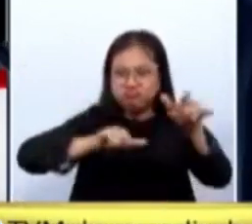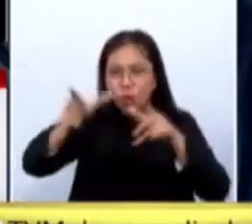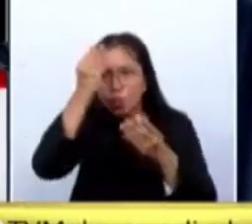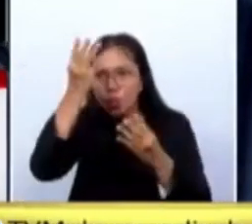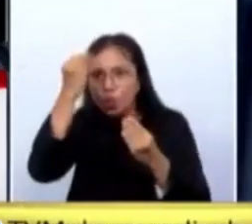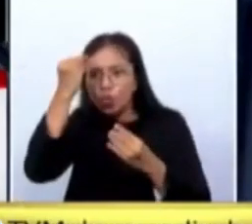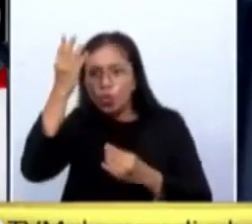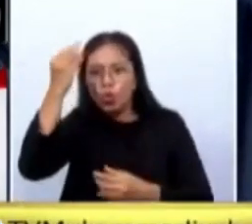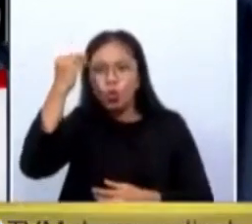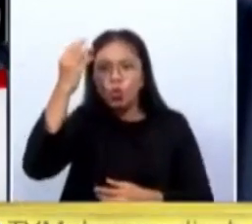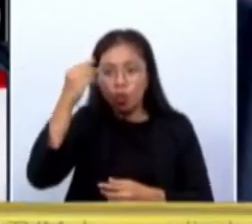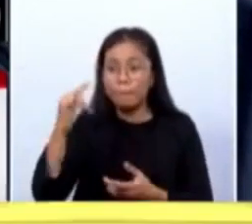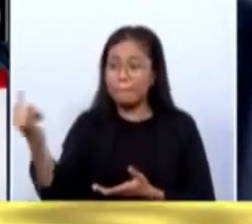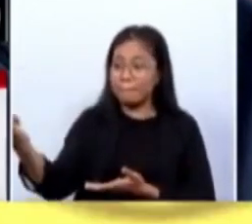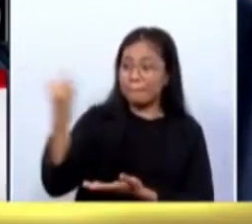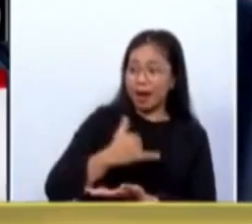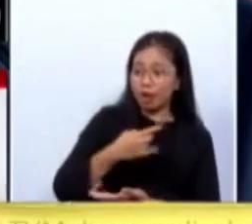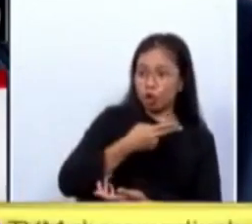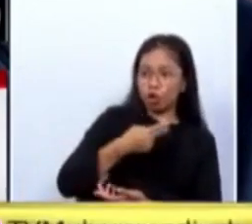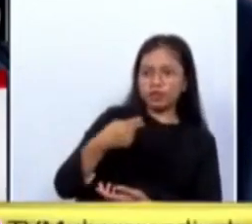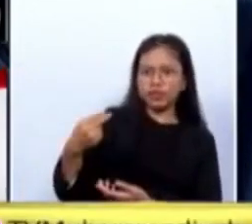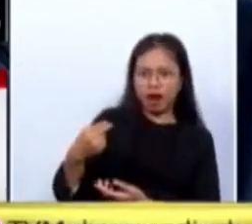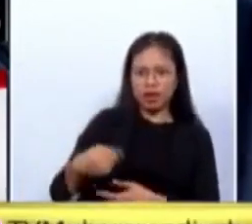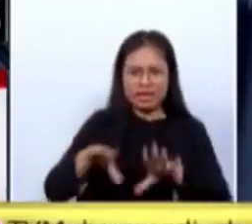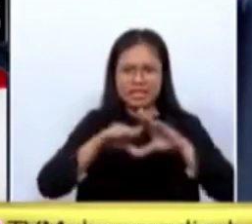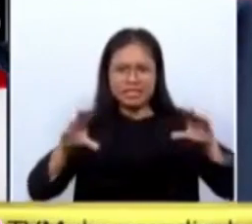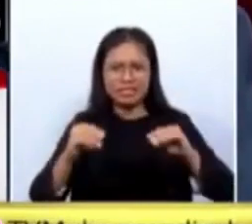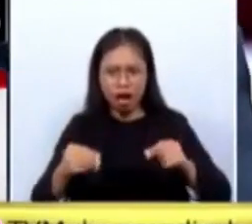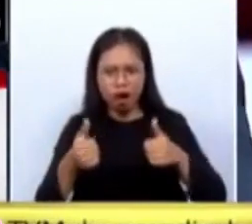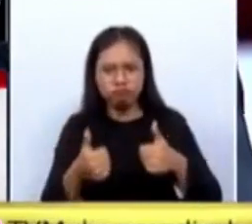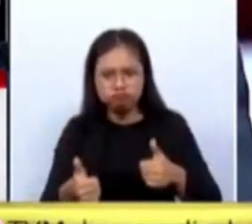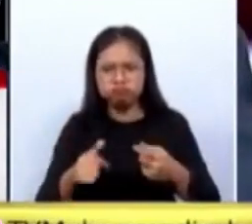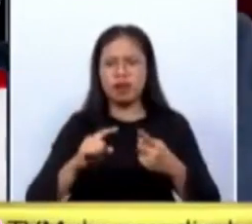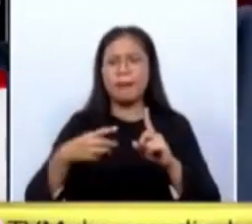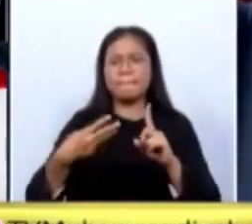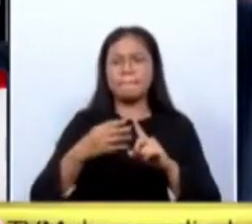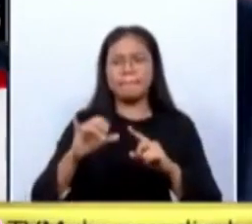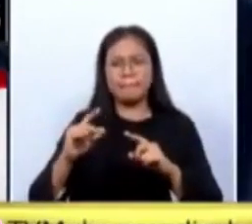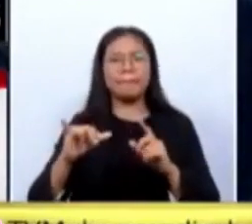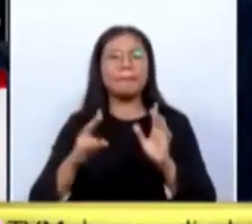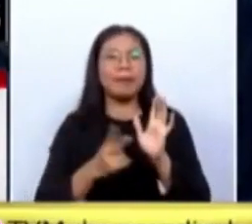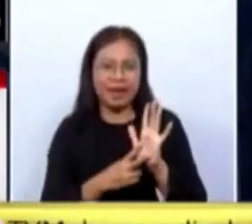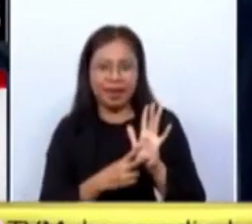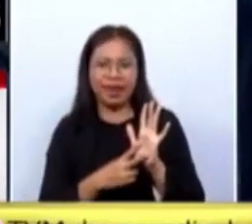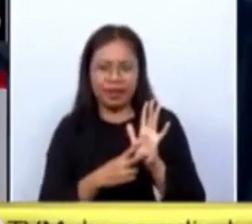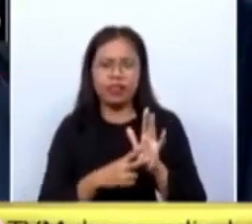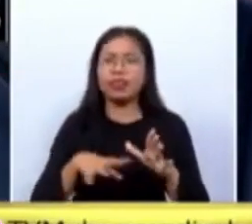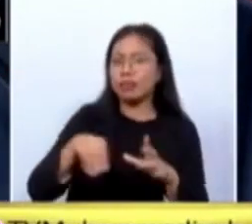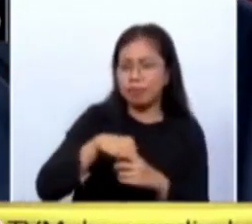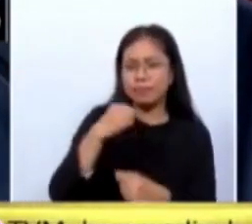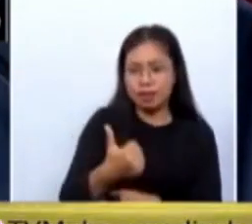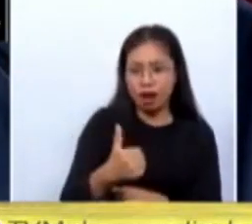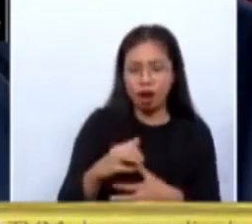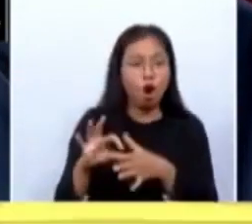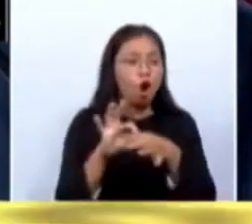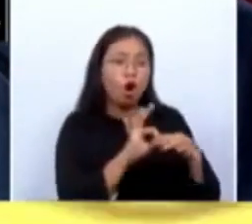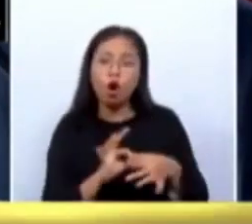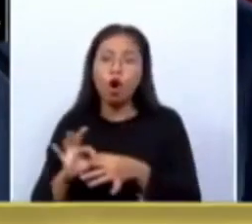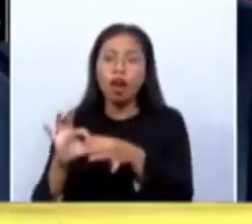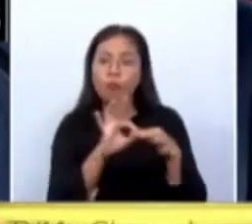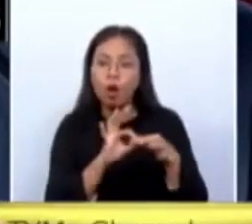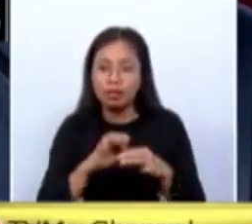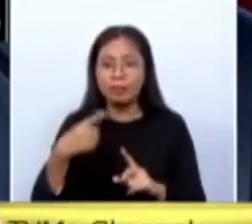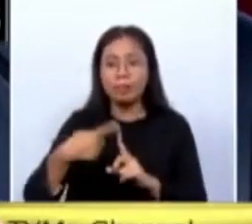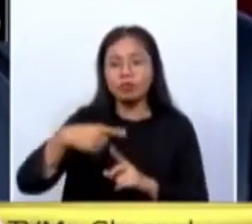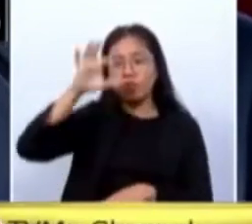bekerja Brin bisa kita libatkan ya mereka bisa membuat kolaborasi yang sangat bagus bahkan kemudian pengamanan di kepolisian